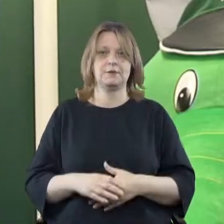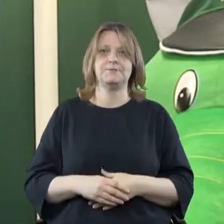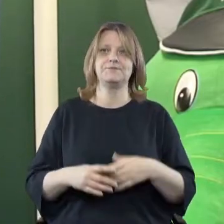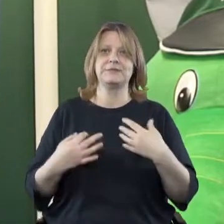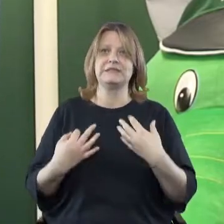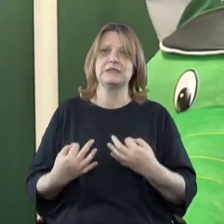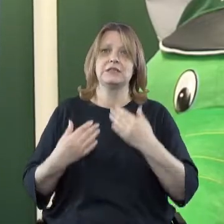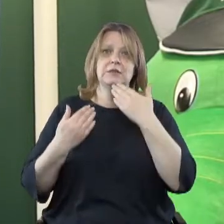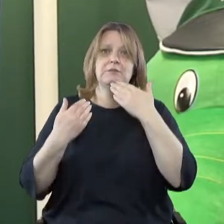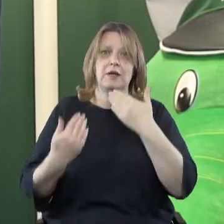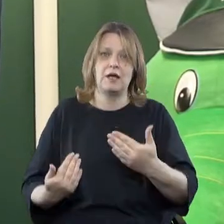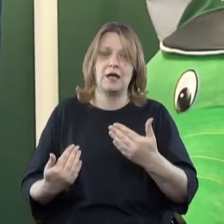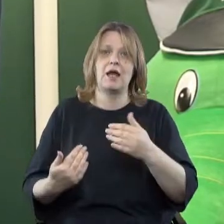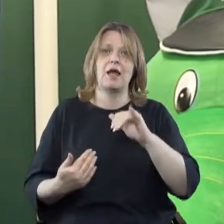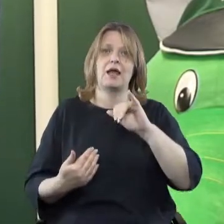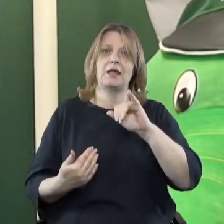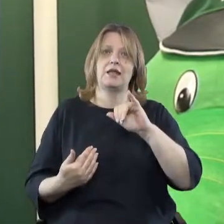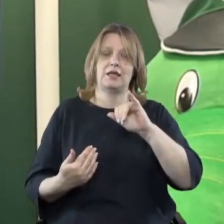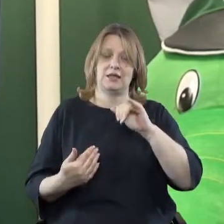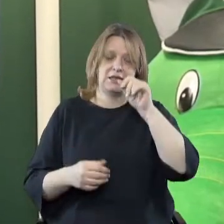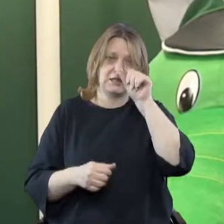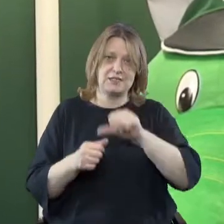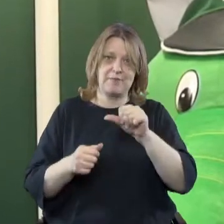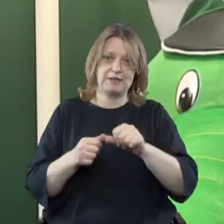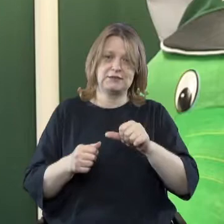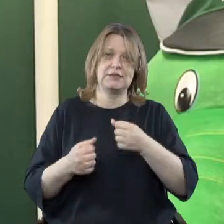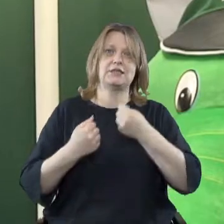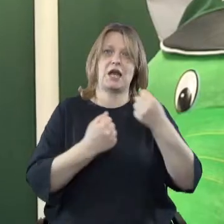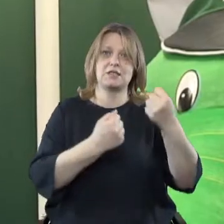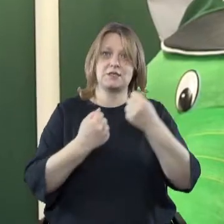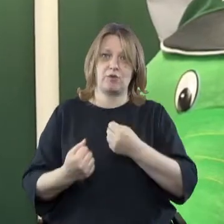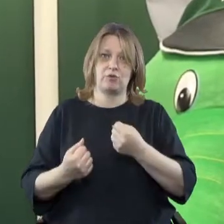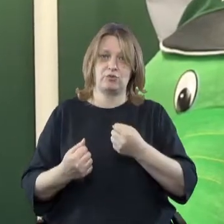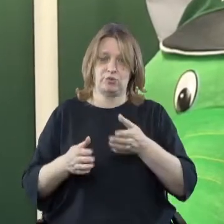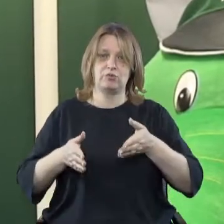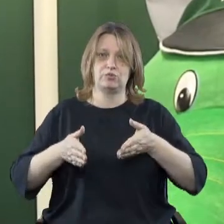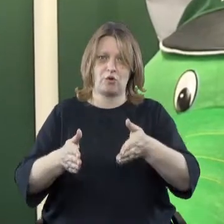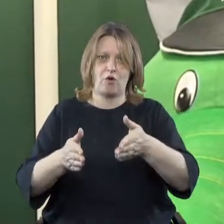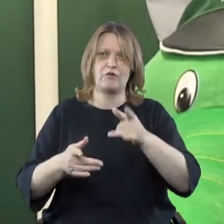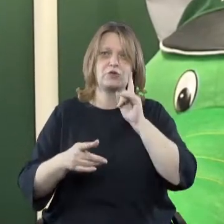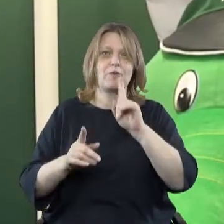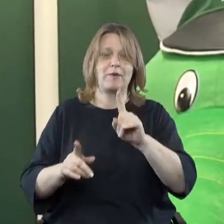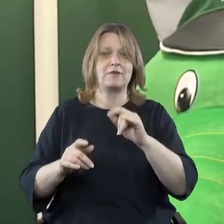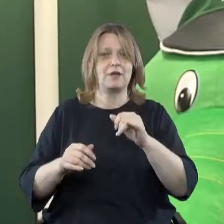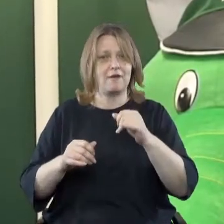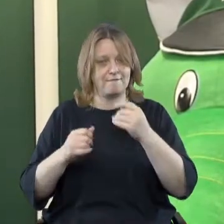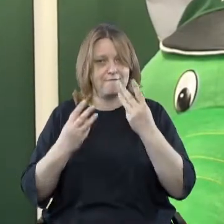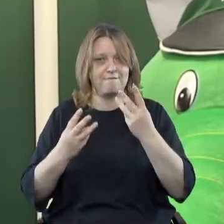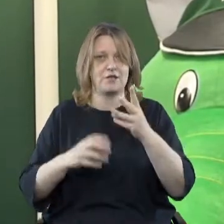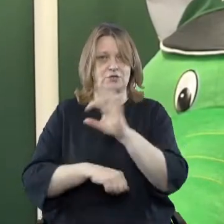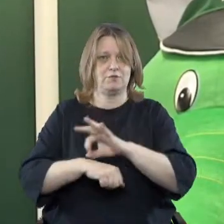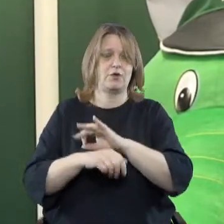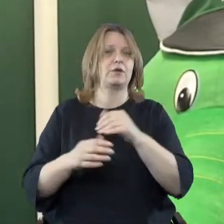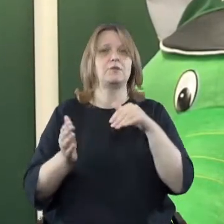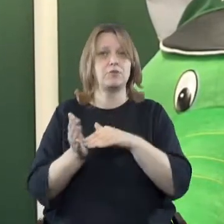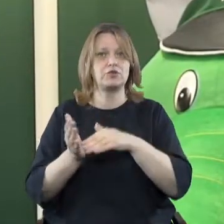Inspekcji Transportu Drogowego za tą inicjatywę. Ona jest bardzo potrzebna. Jak za chwilę zobaczycie, będziemy mieli okazję do tego,